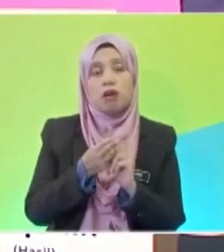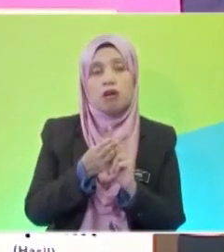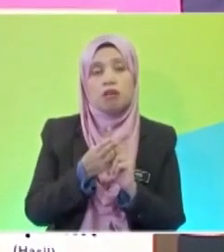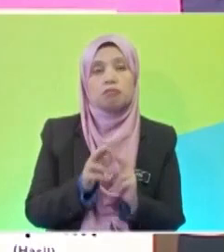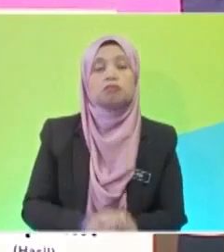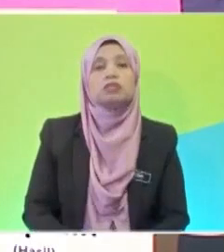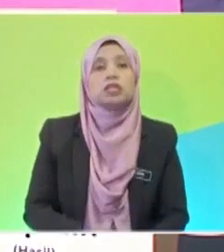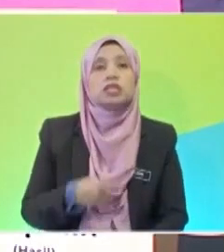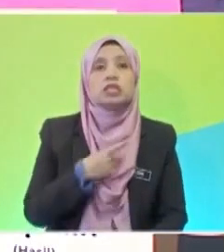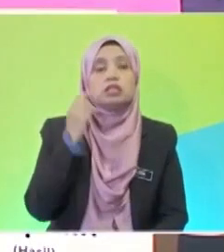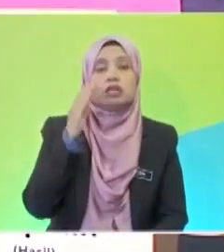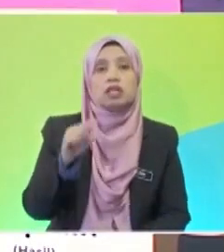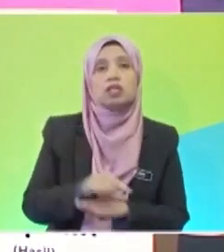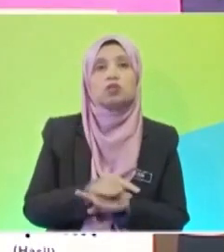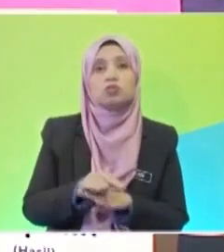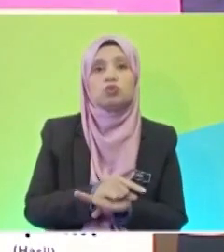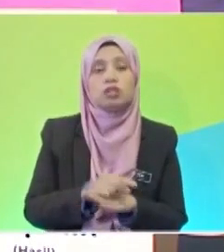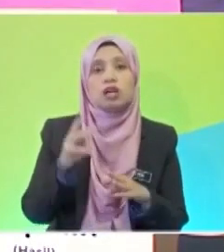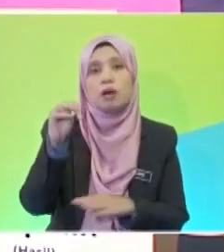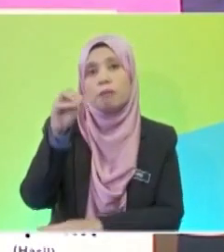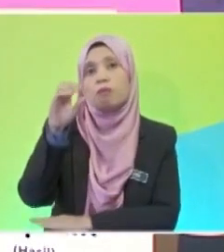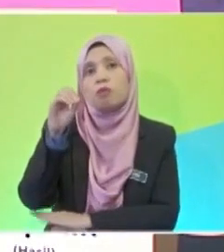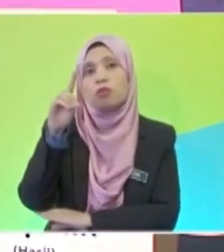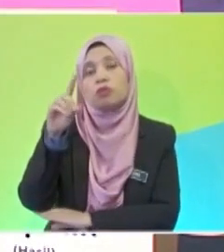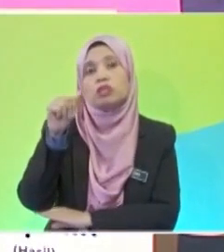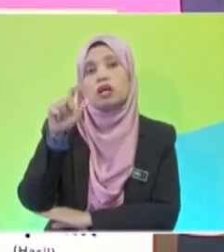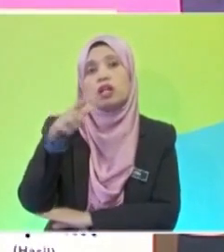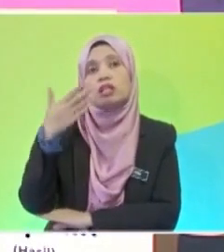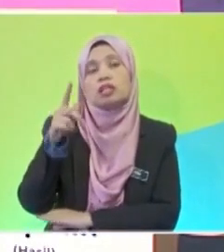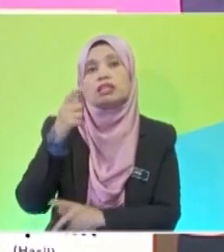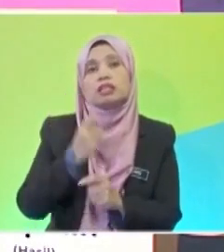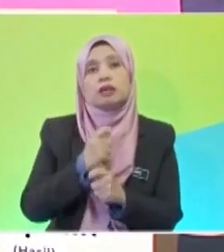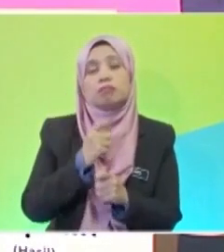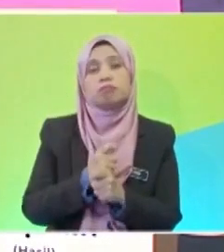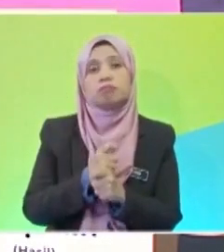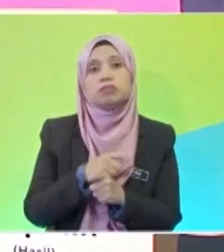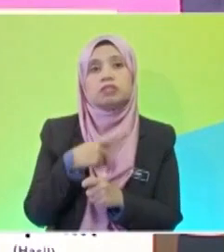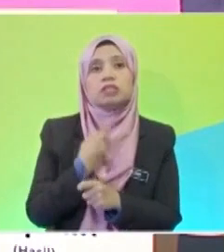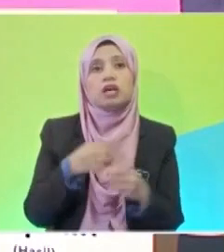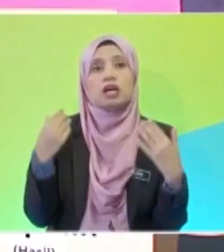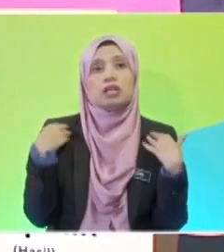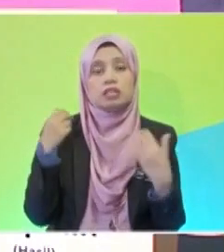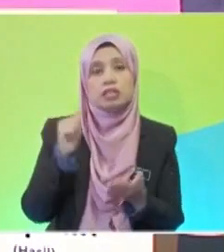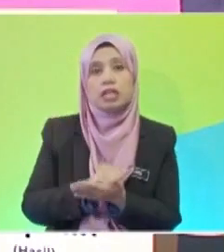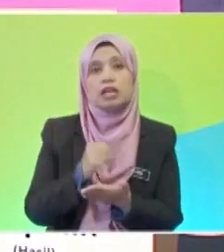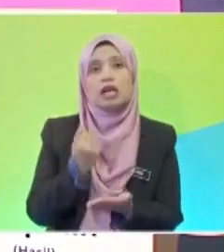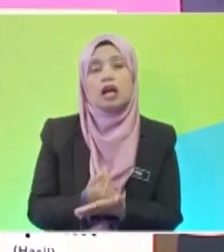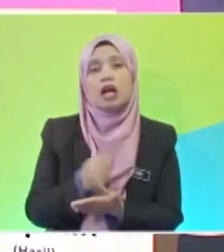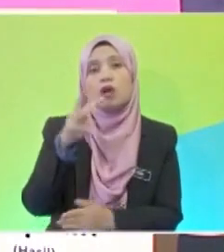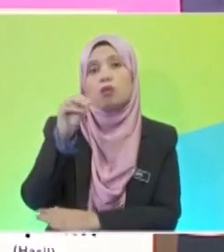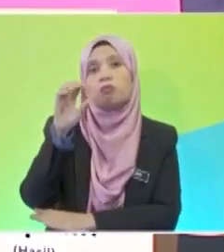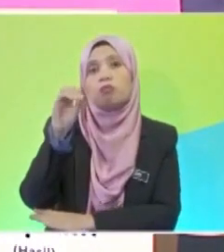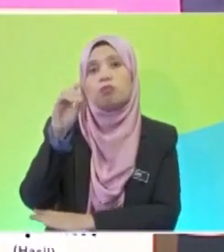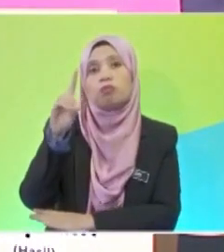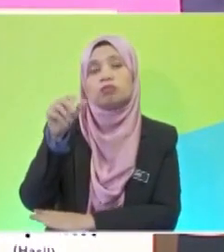modal berubah, kita akan menggunakan kaedah modal tetap. Ini di mana kita ada akaun modal dan kita wujudkan